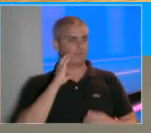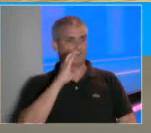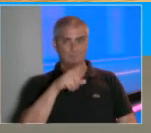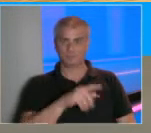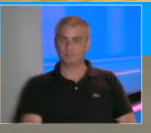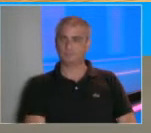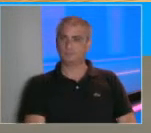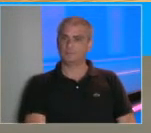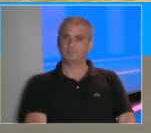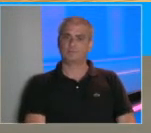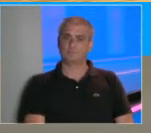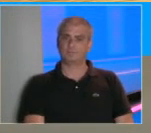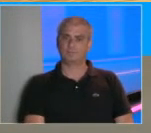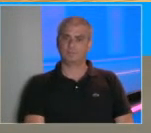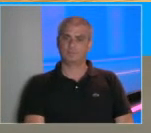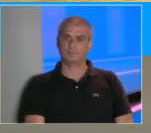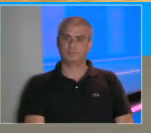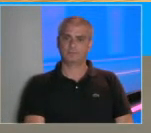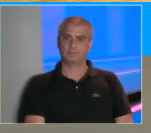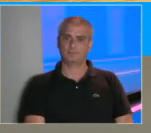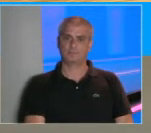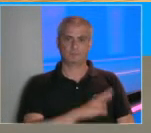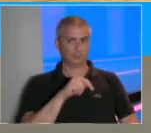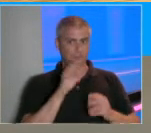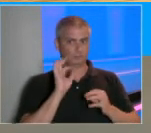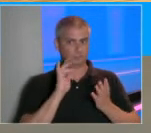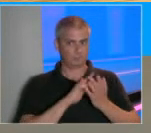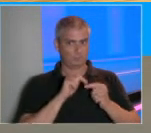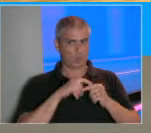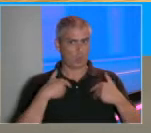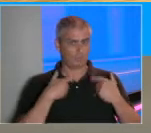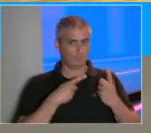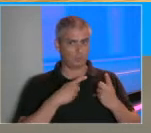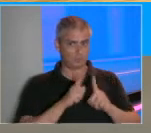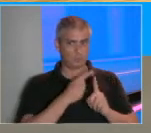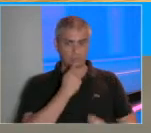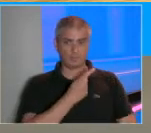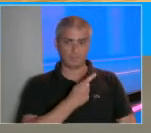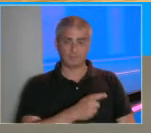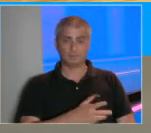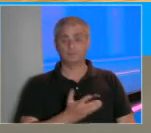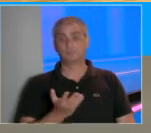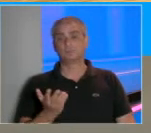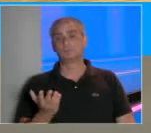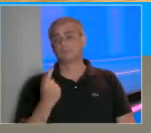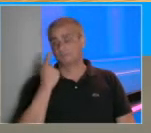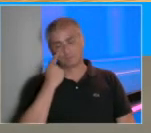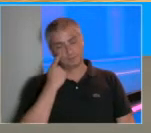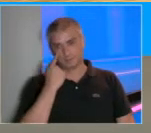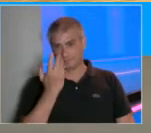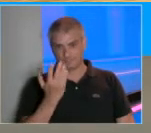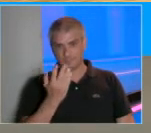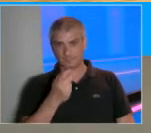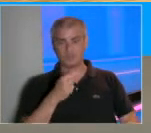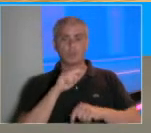טוב מאזינים. ערב טוב, טוב, אז באמת יש מקום לאופטימיות, כמו שאמרתי, בפתיח? תראה, יניר,